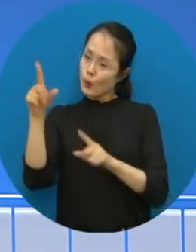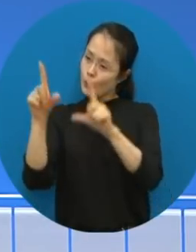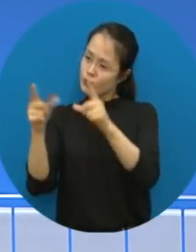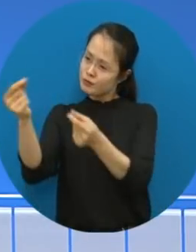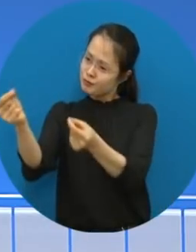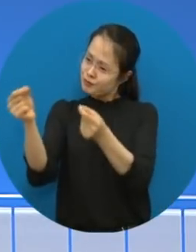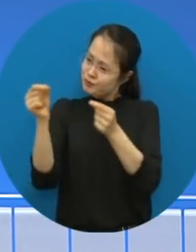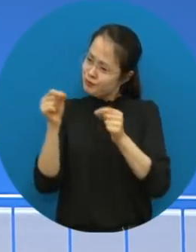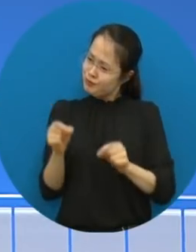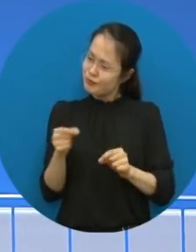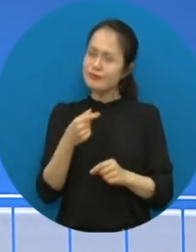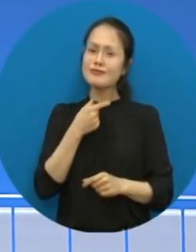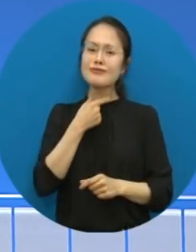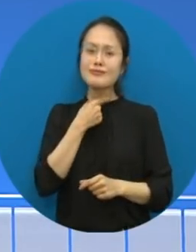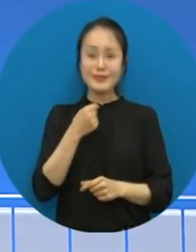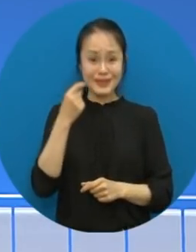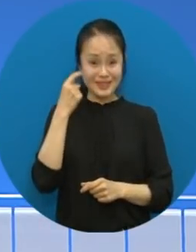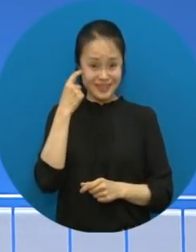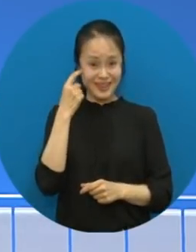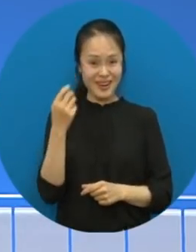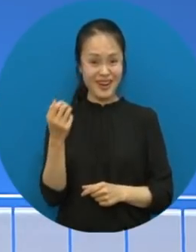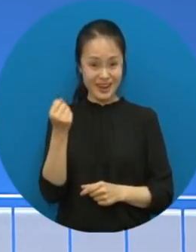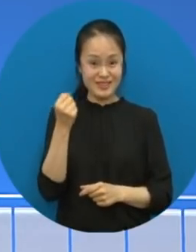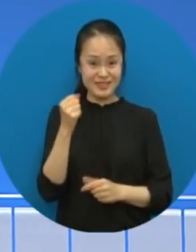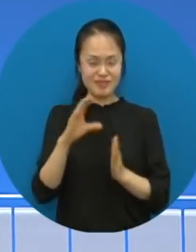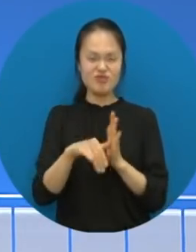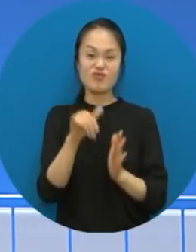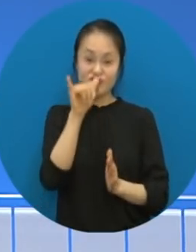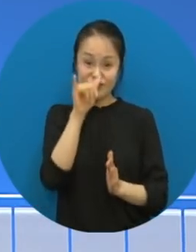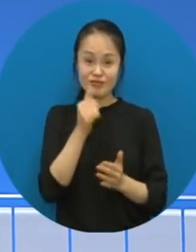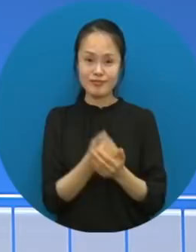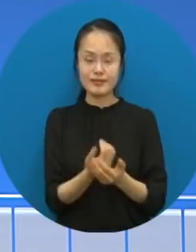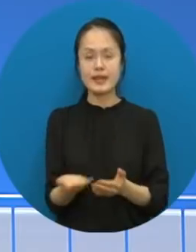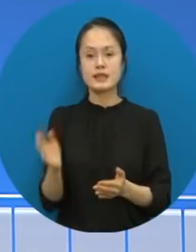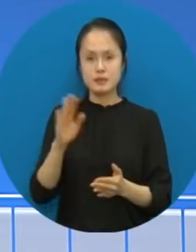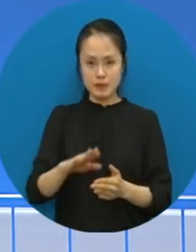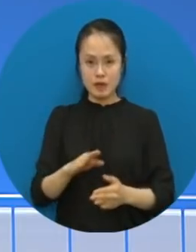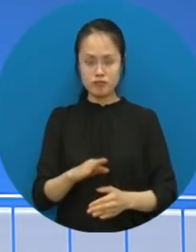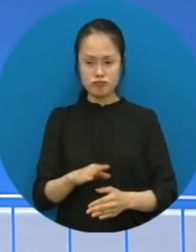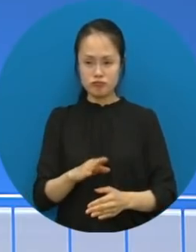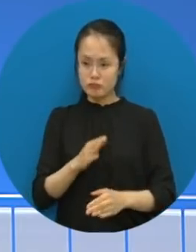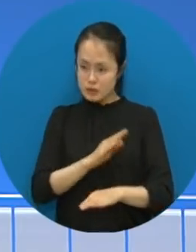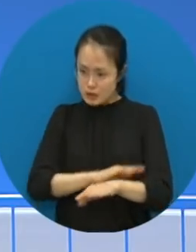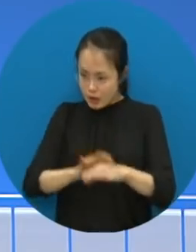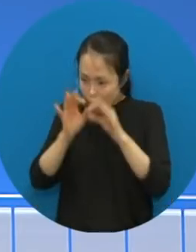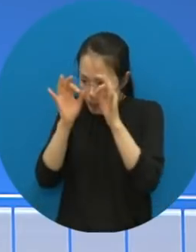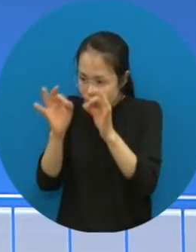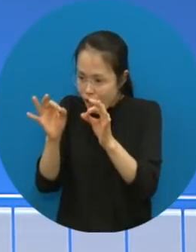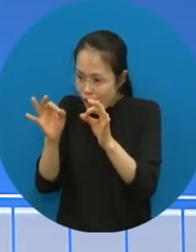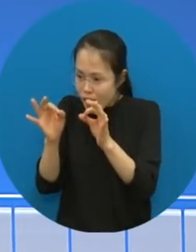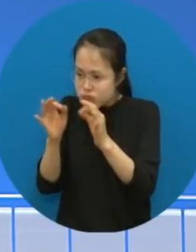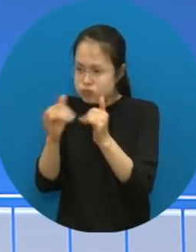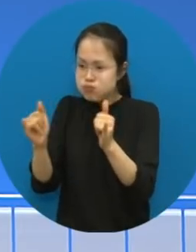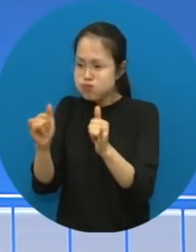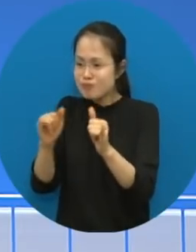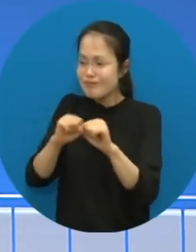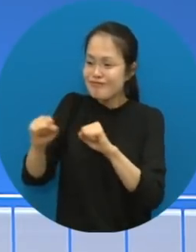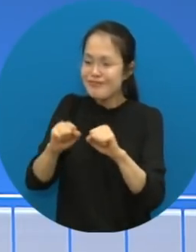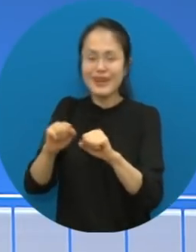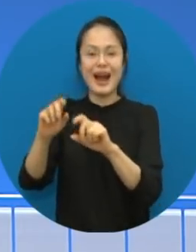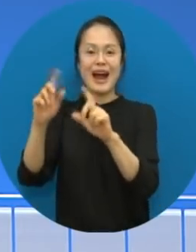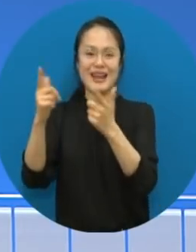좋겠다라는 생각을 가질 수도 있습니다. 그러나 사실은 그가 한 것이 아닙니다. 그는